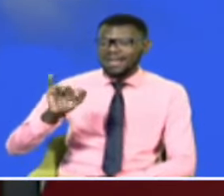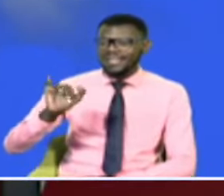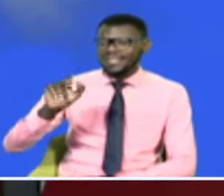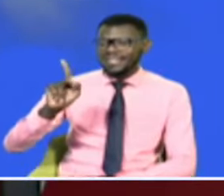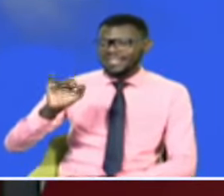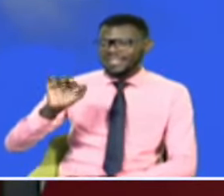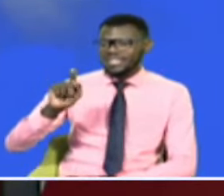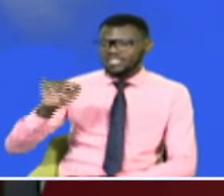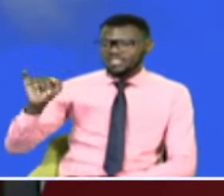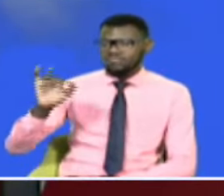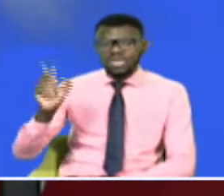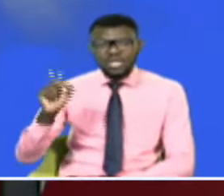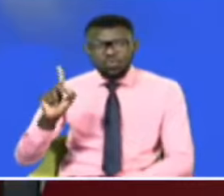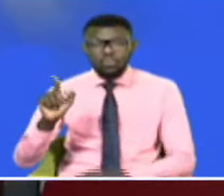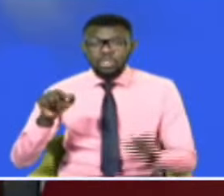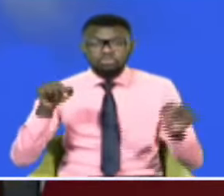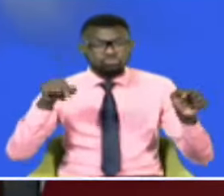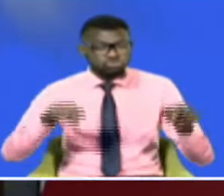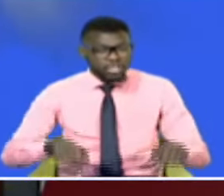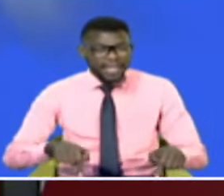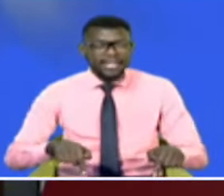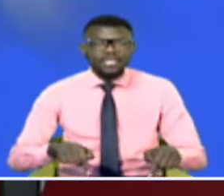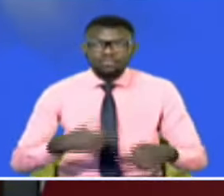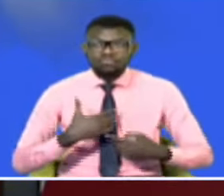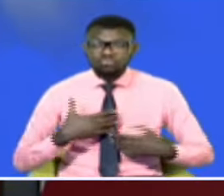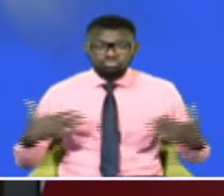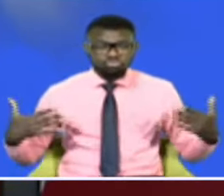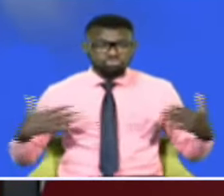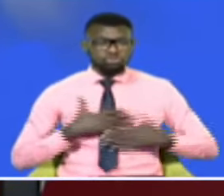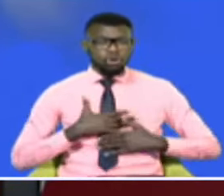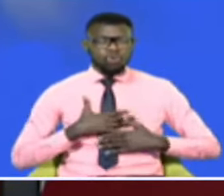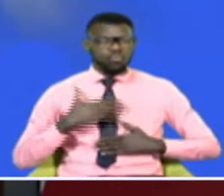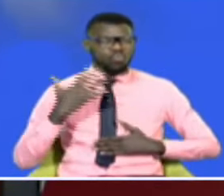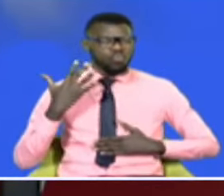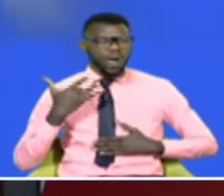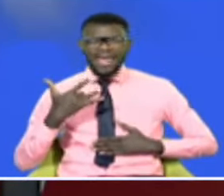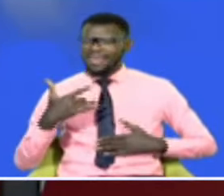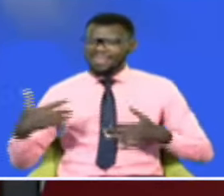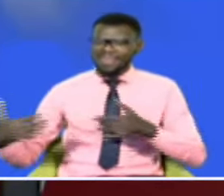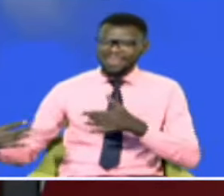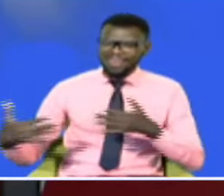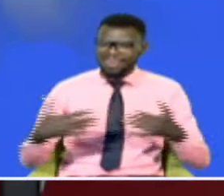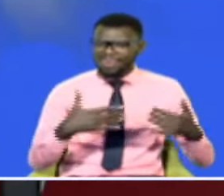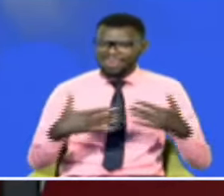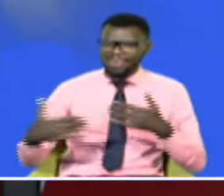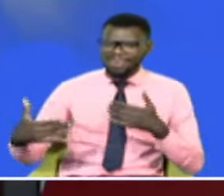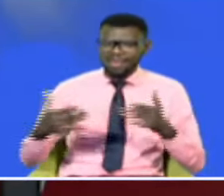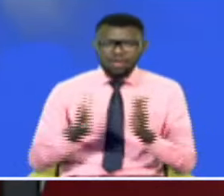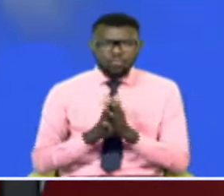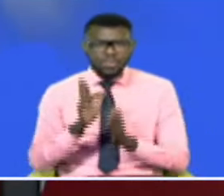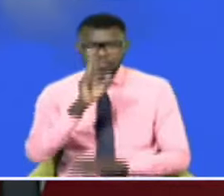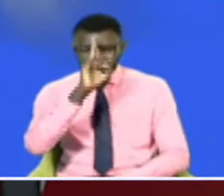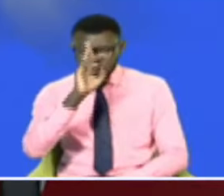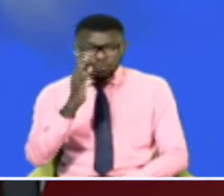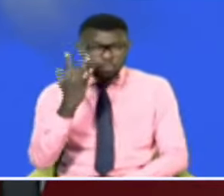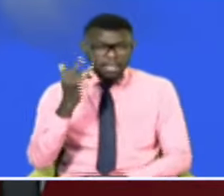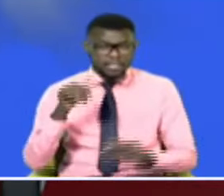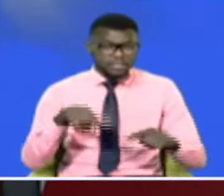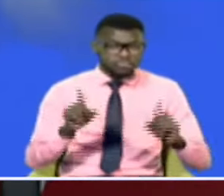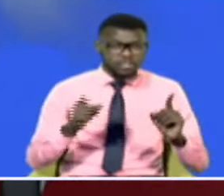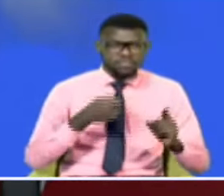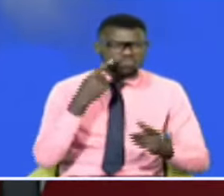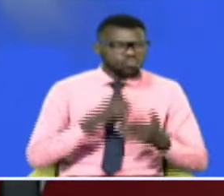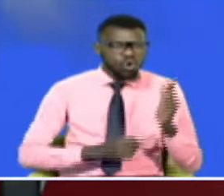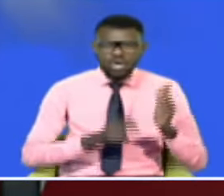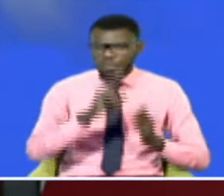Nairobi leo wamejipata katika hali ya mshike mshike baina yao na polisi baada ya kile walichokitaja kuwa ni kuondolewa